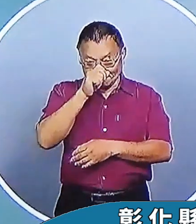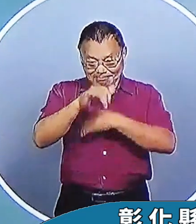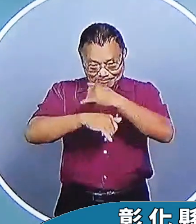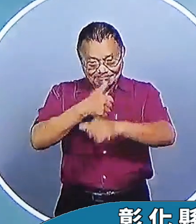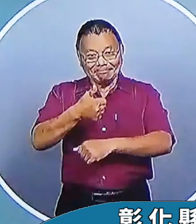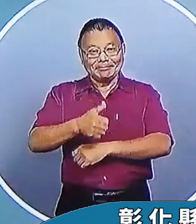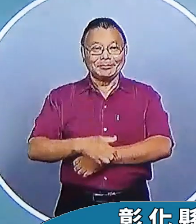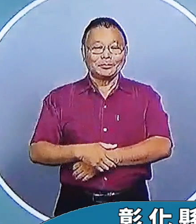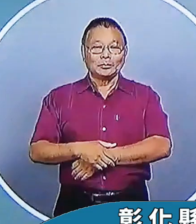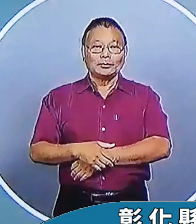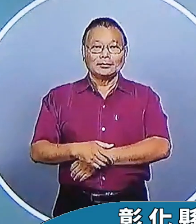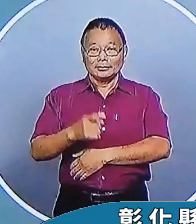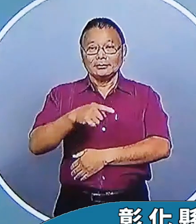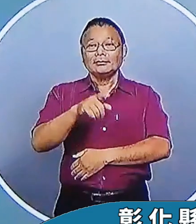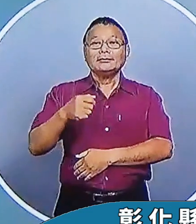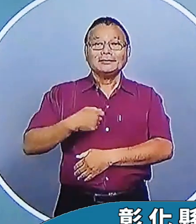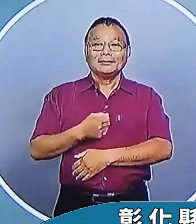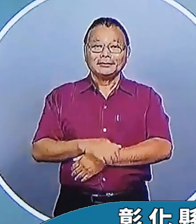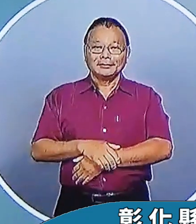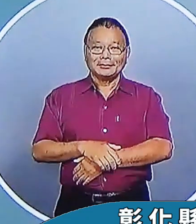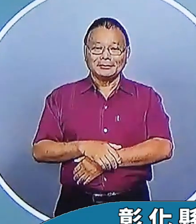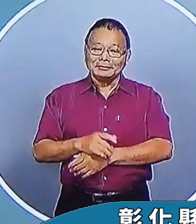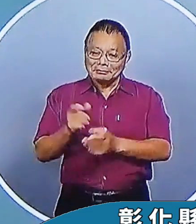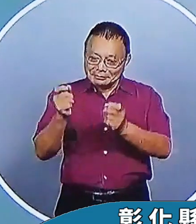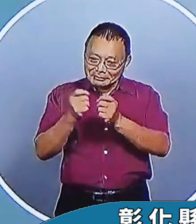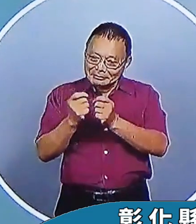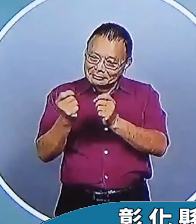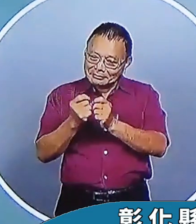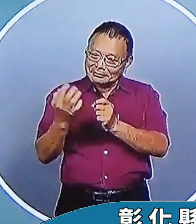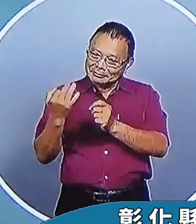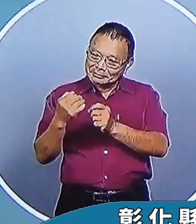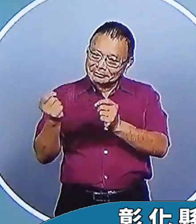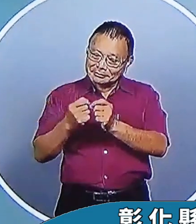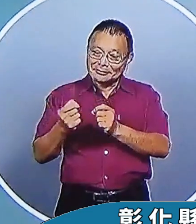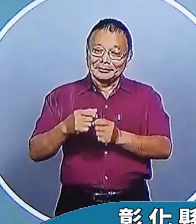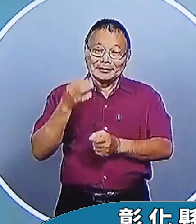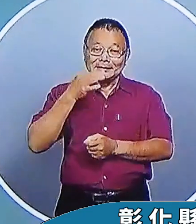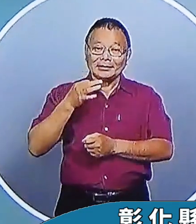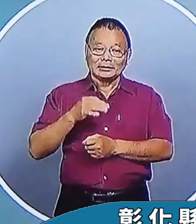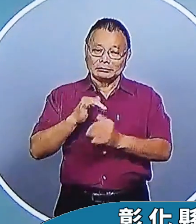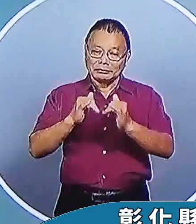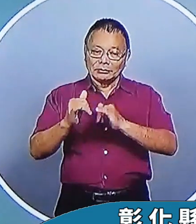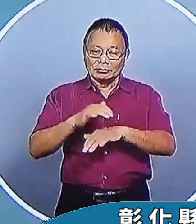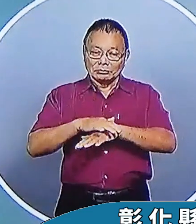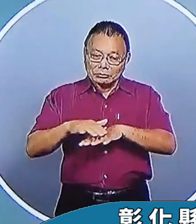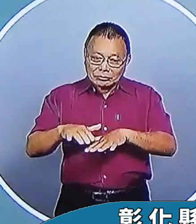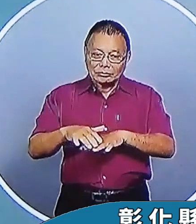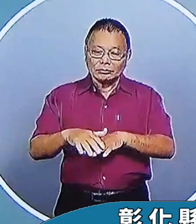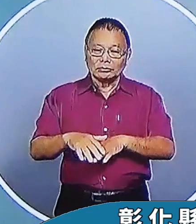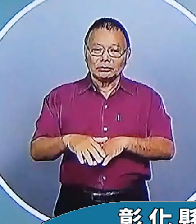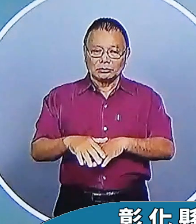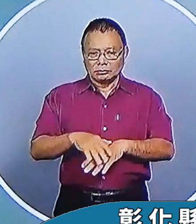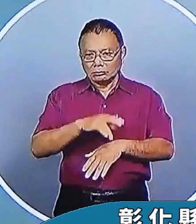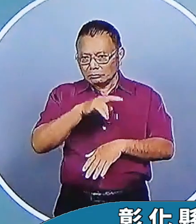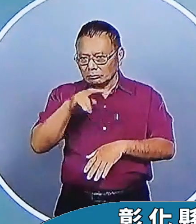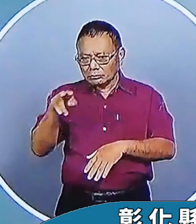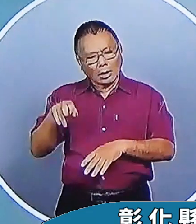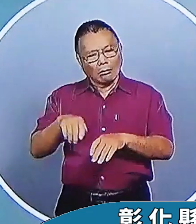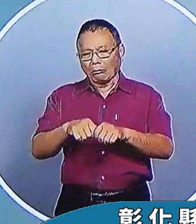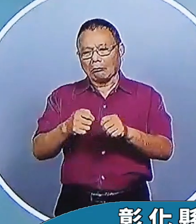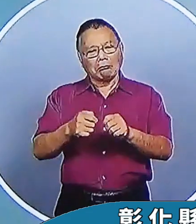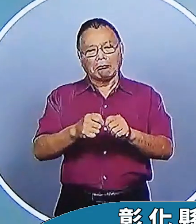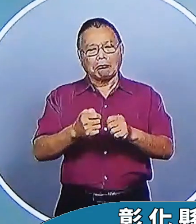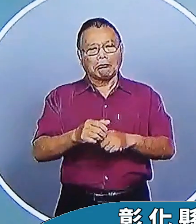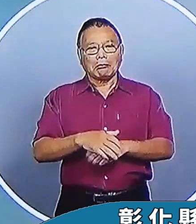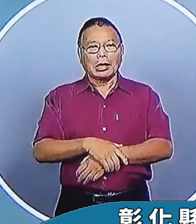活，因为咱知影讲自这几年来底，咱中华这个社会安全网看起来是已经破